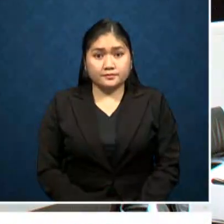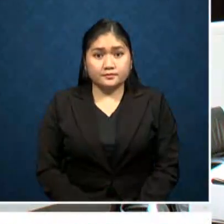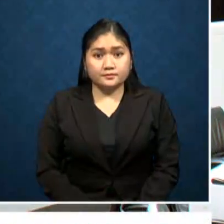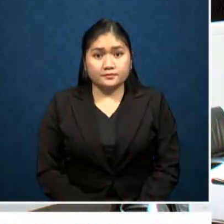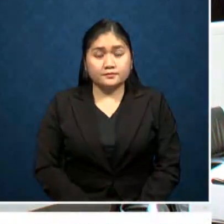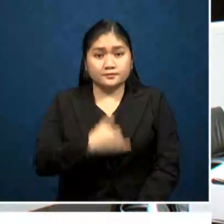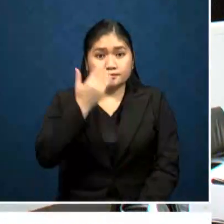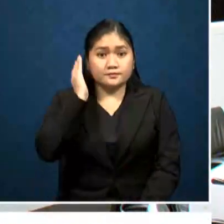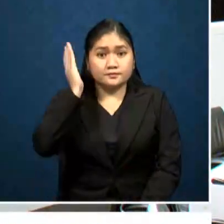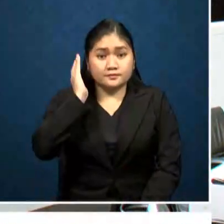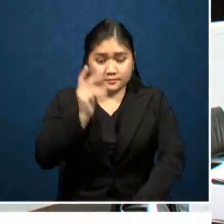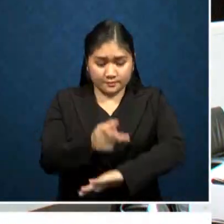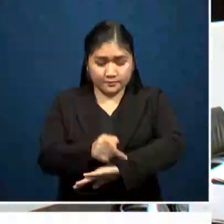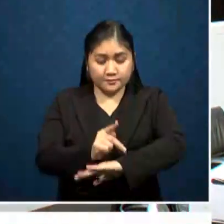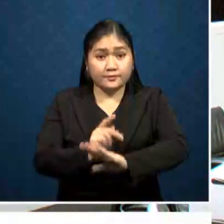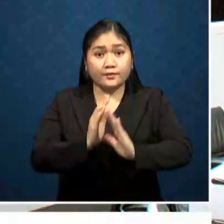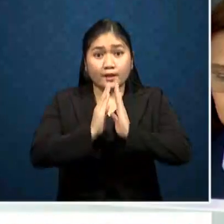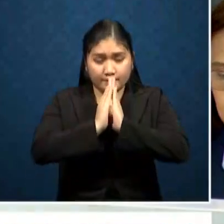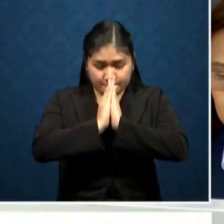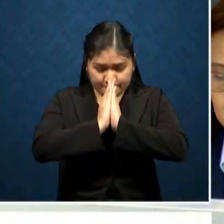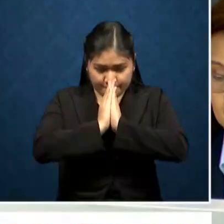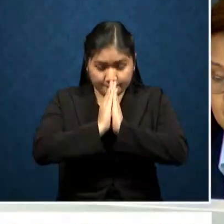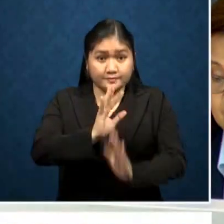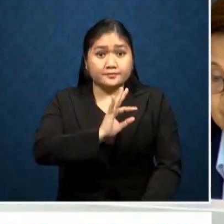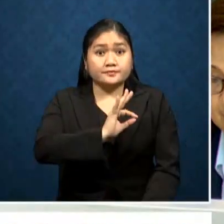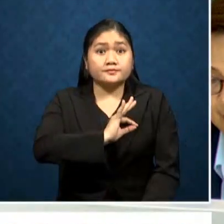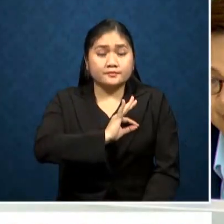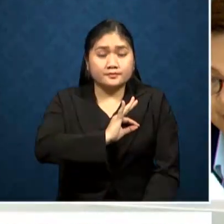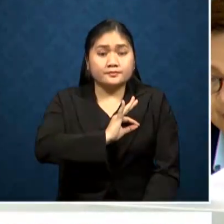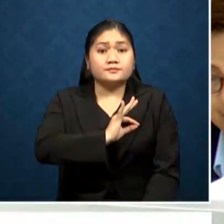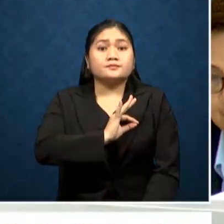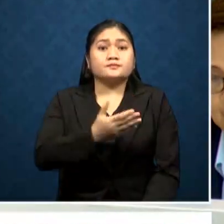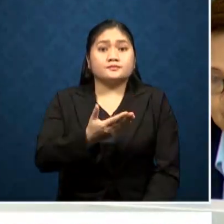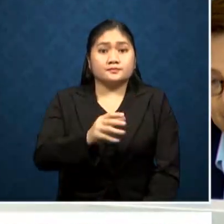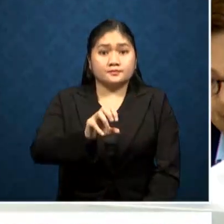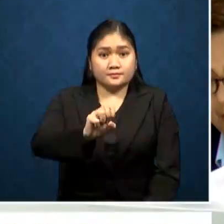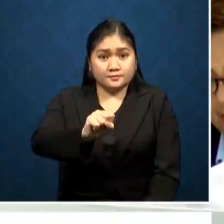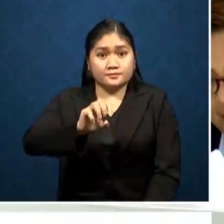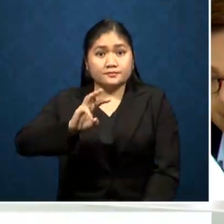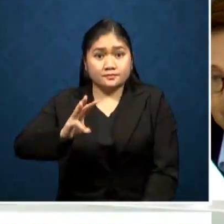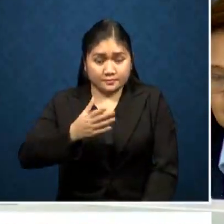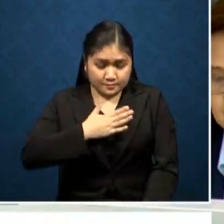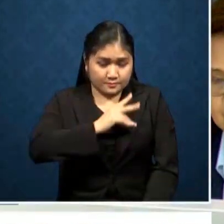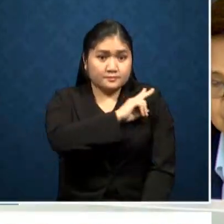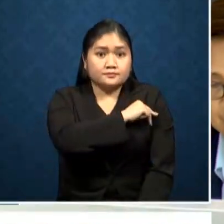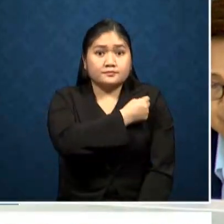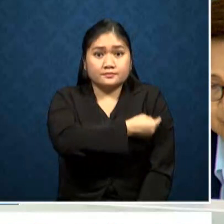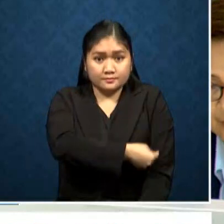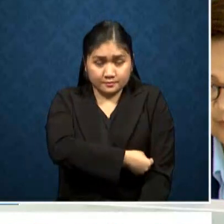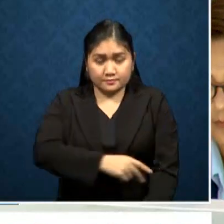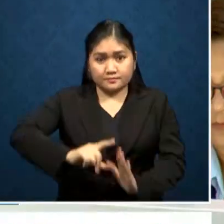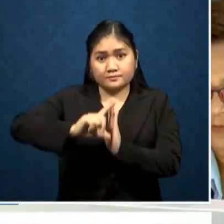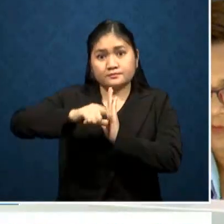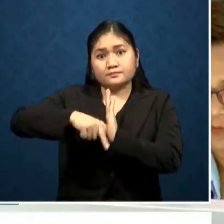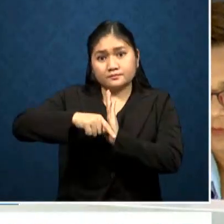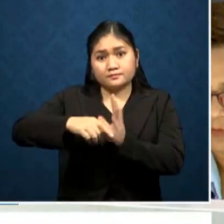กาบเรียนประทานบทธิษภา สมาชิคคณฑทศภาททกท่านผมในแทยจะเด็ดธรทติอาลี เลขาธิการ